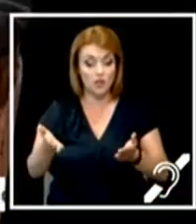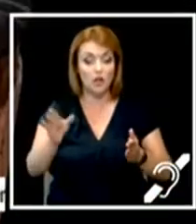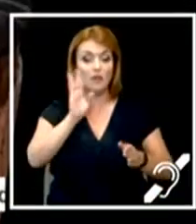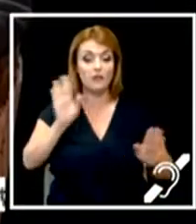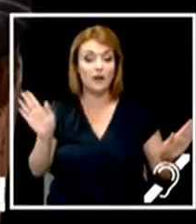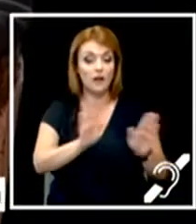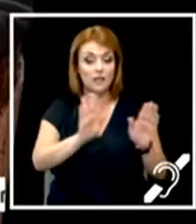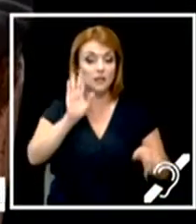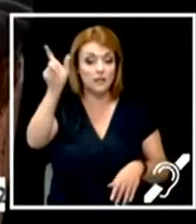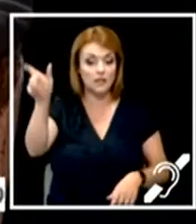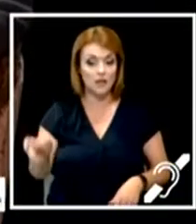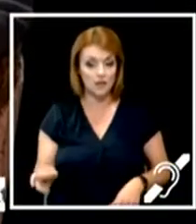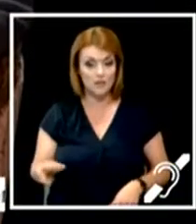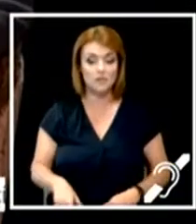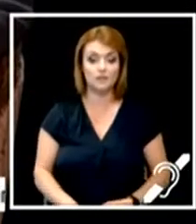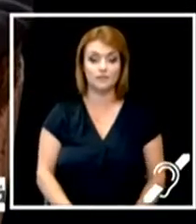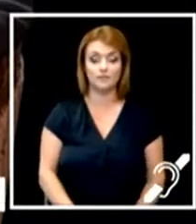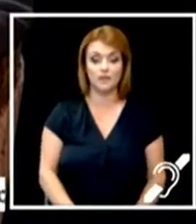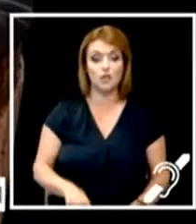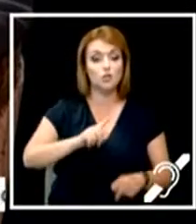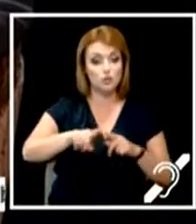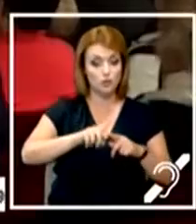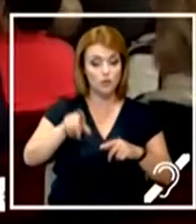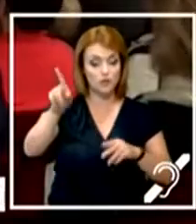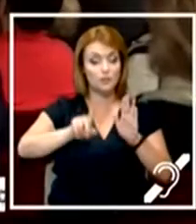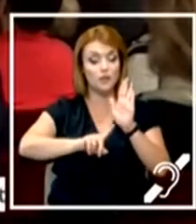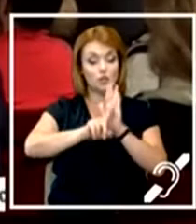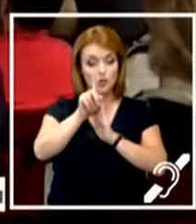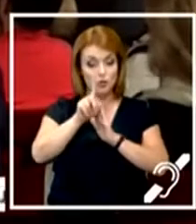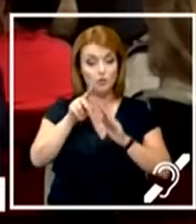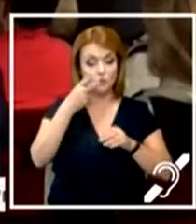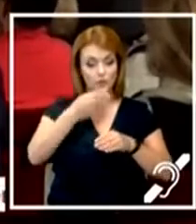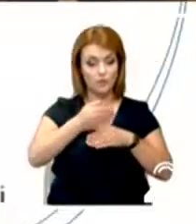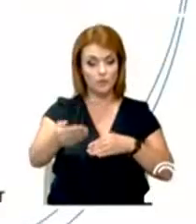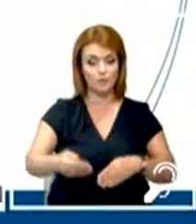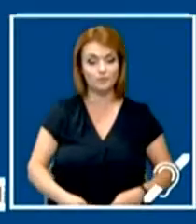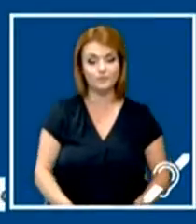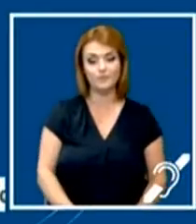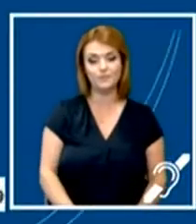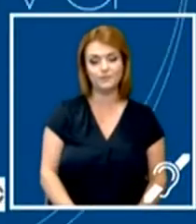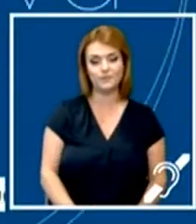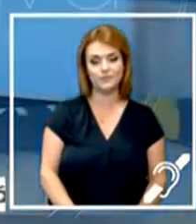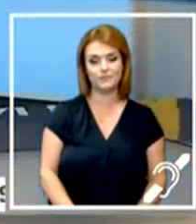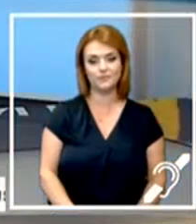despre serata culturală care urmează să înceapă în câteva minute la Chișinău, revenim în telejurnal.